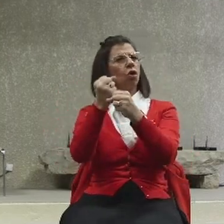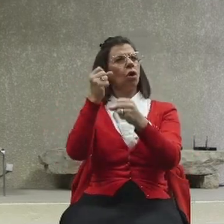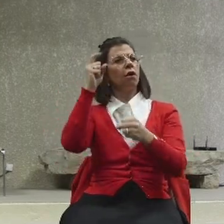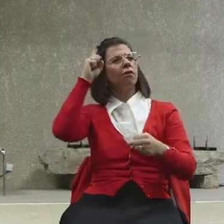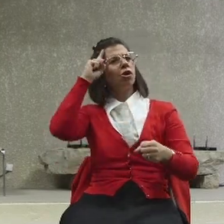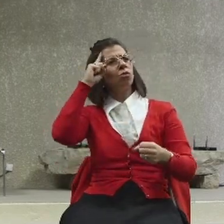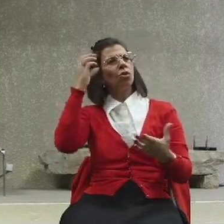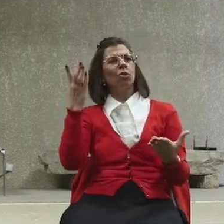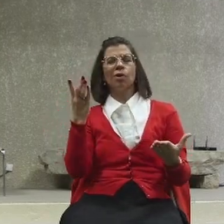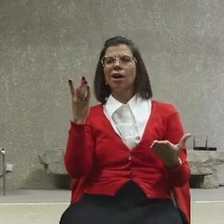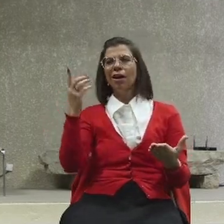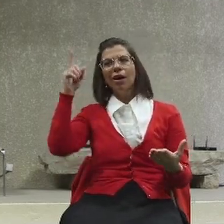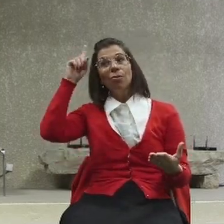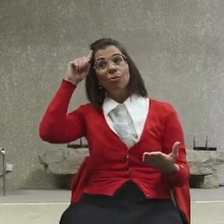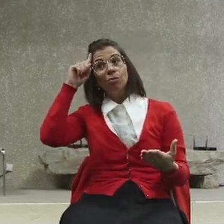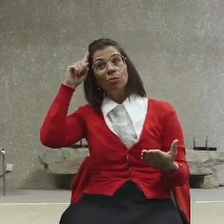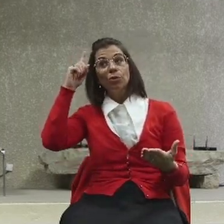en lui.